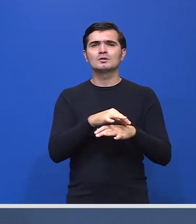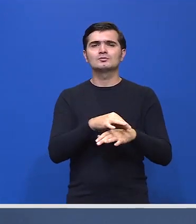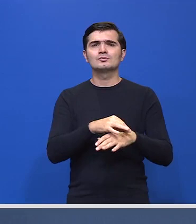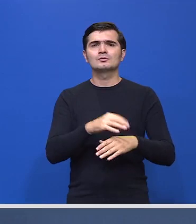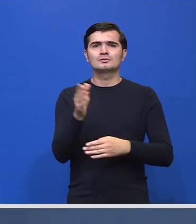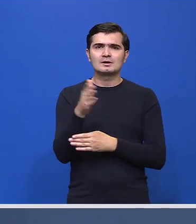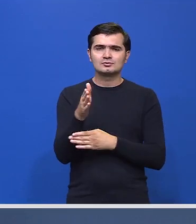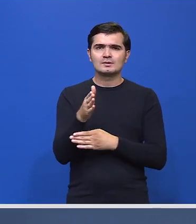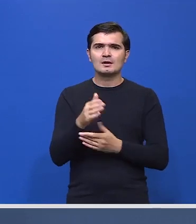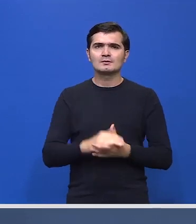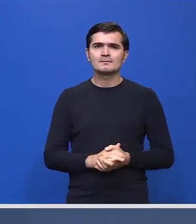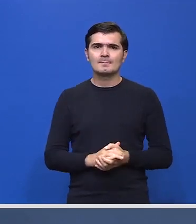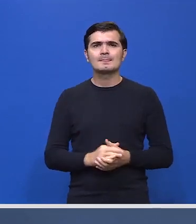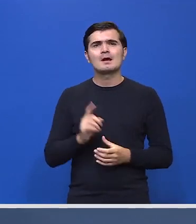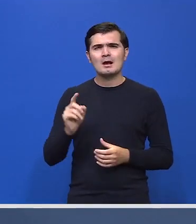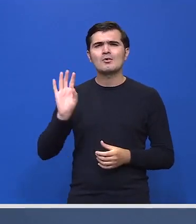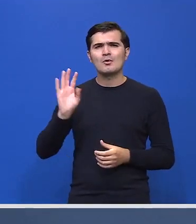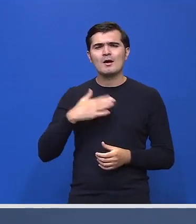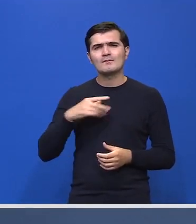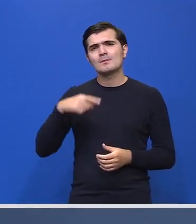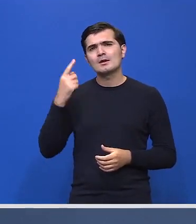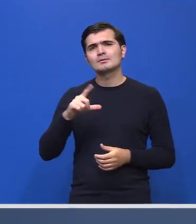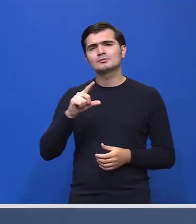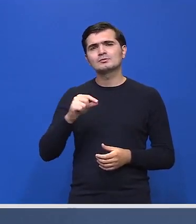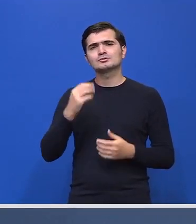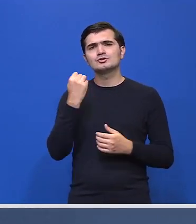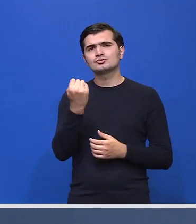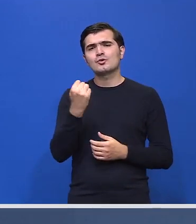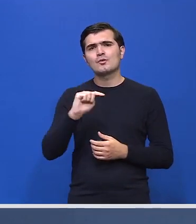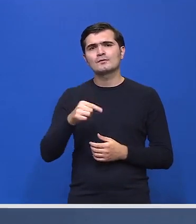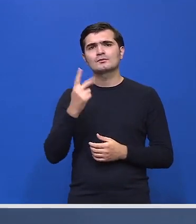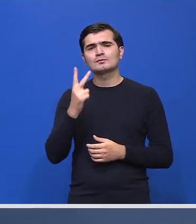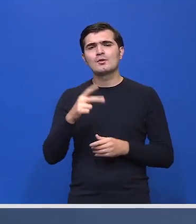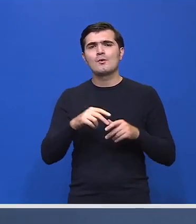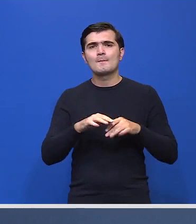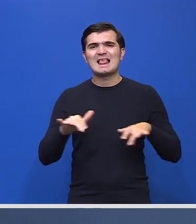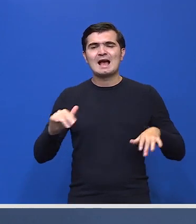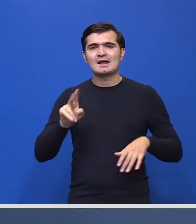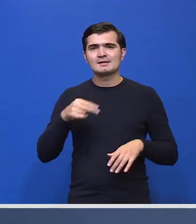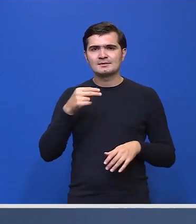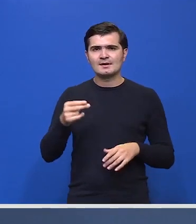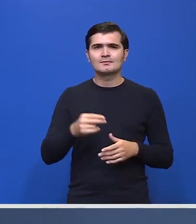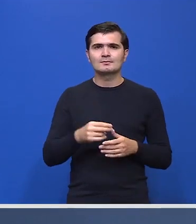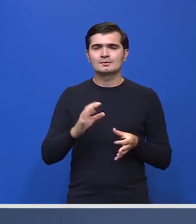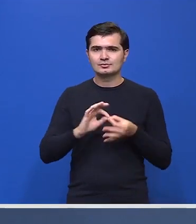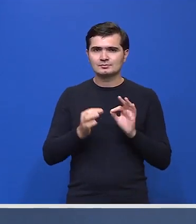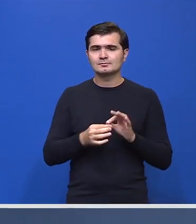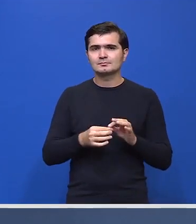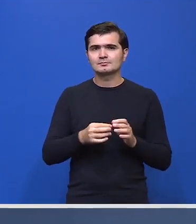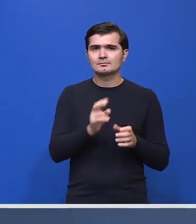național, unde avem alte 29,2 miliarde de euro. Așadar, preocuparea